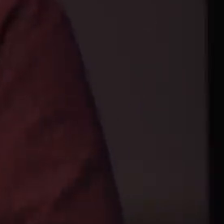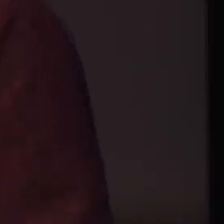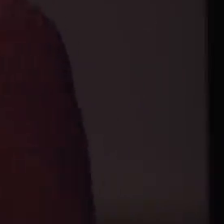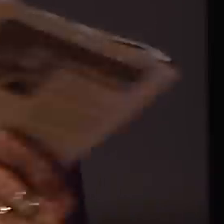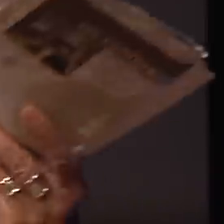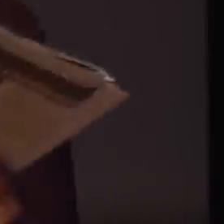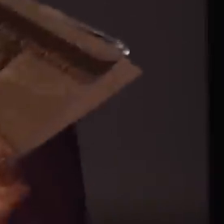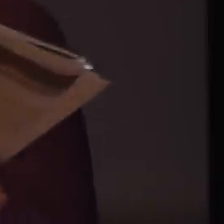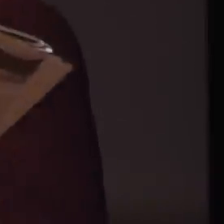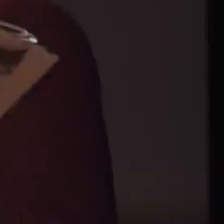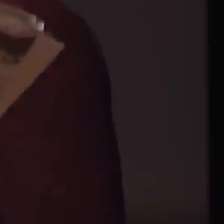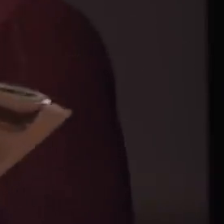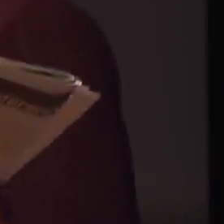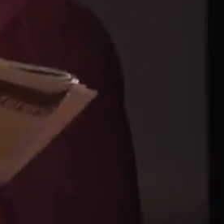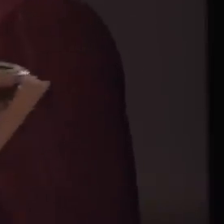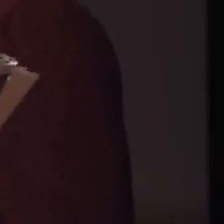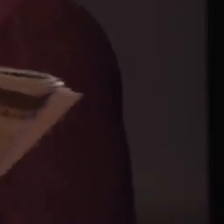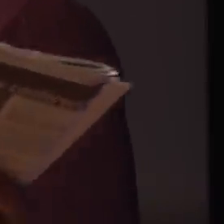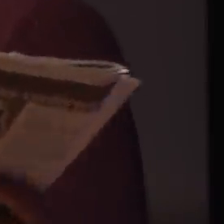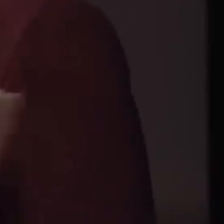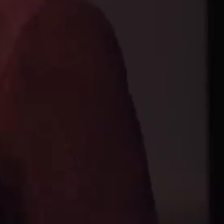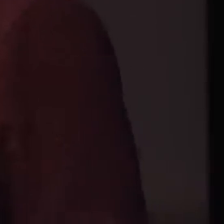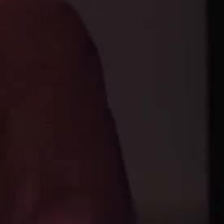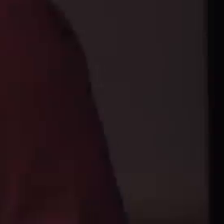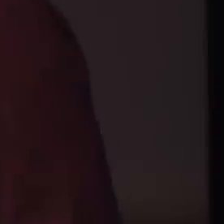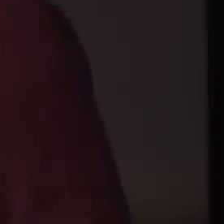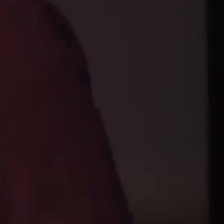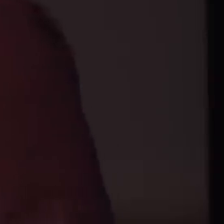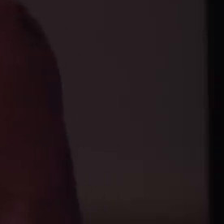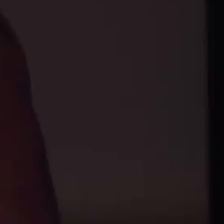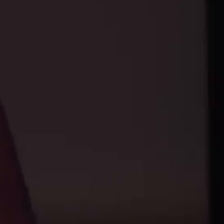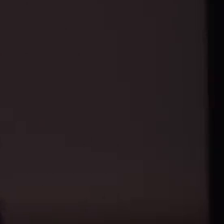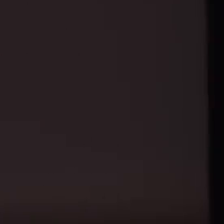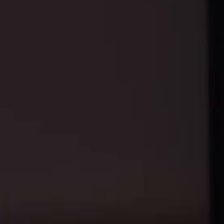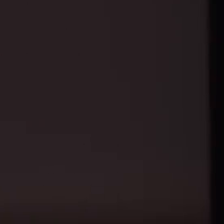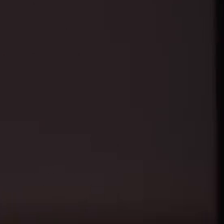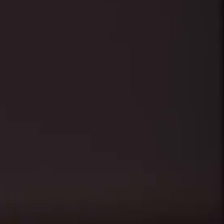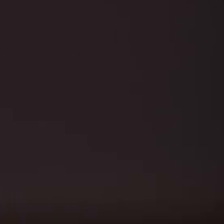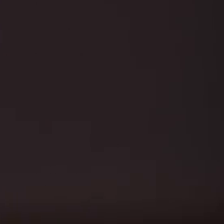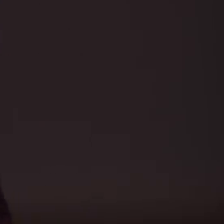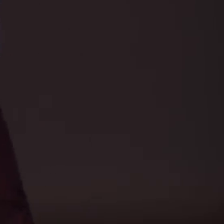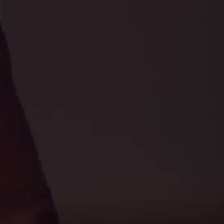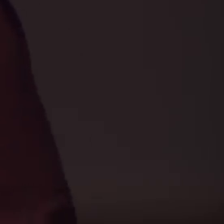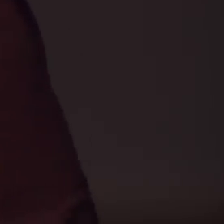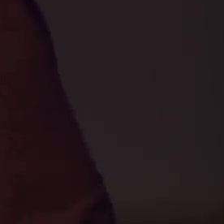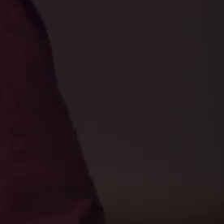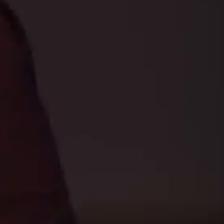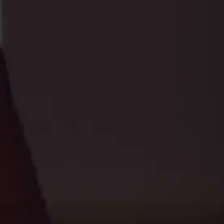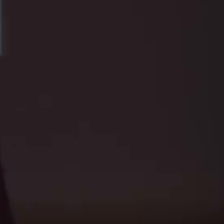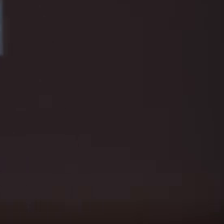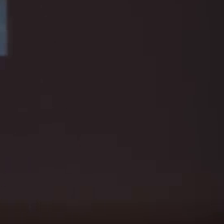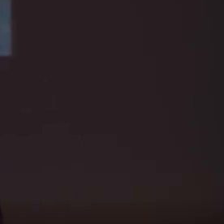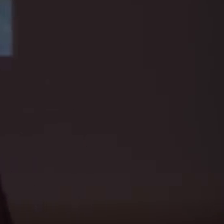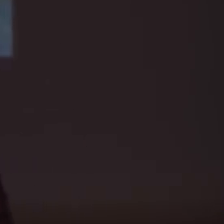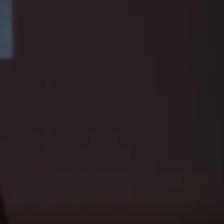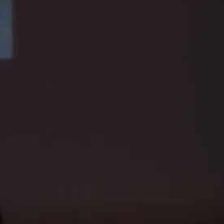parfois, des conférences annoncées complètes se retrouvaient incomplète, ce qui est quand même un peu dommage. Donc nous avons